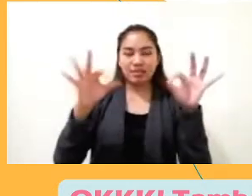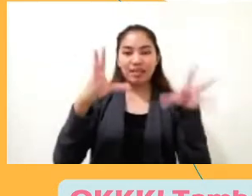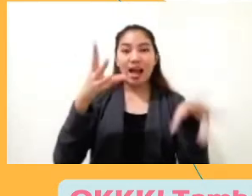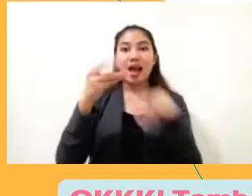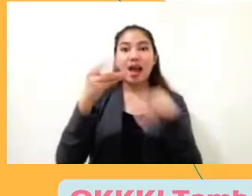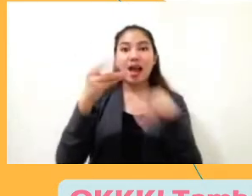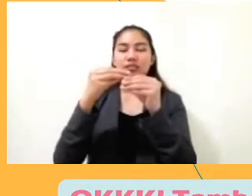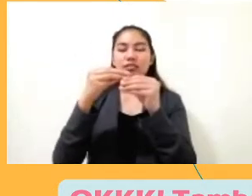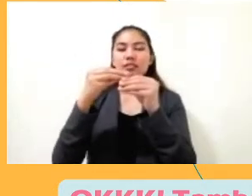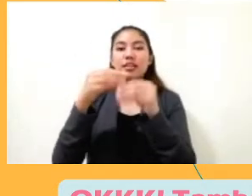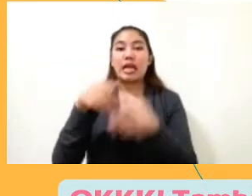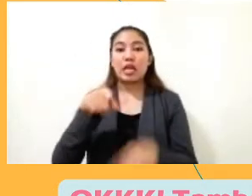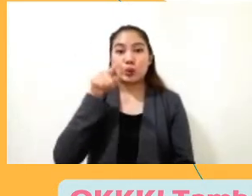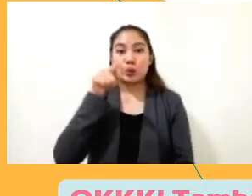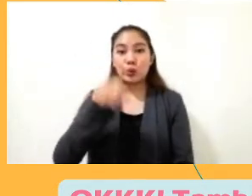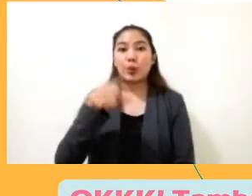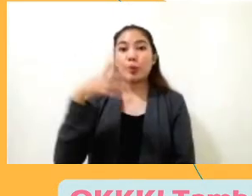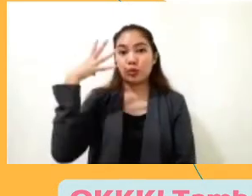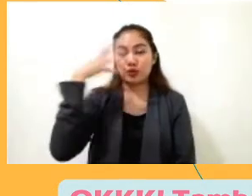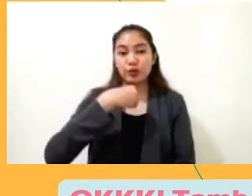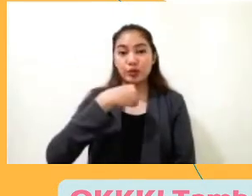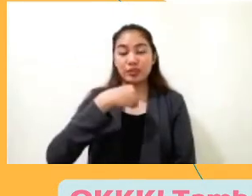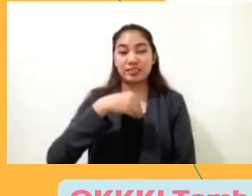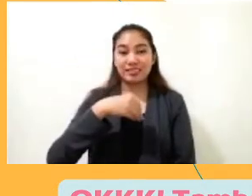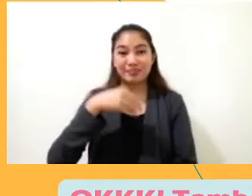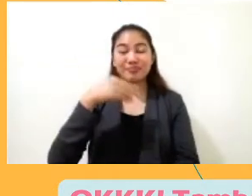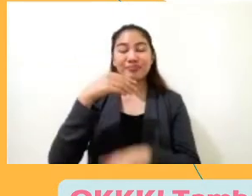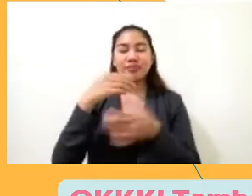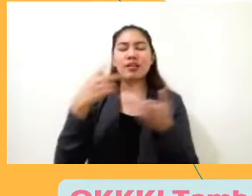maganda. Diba? So,